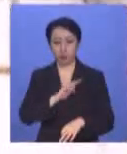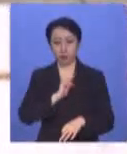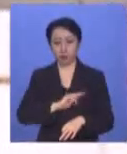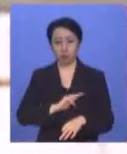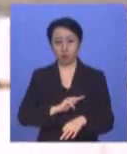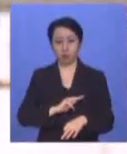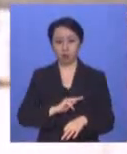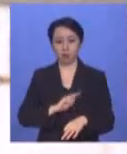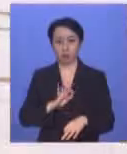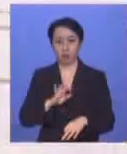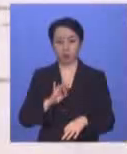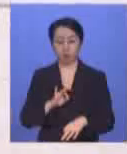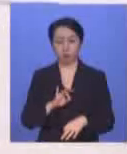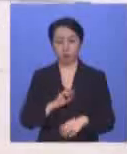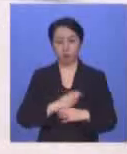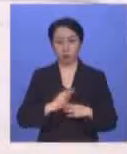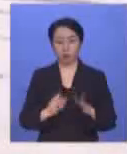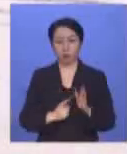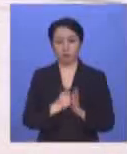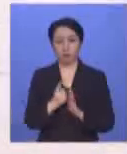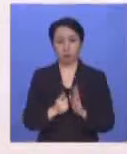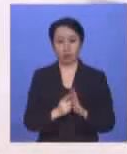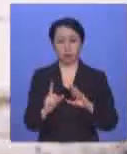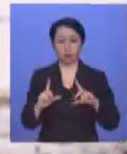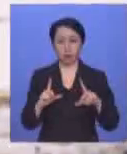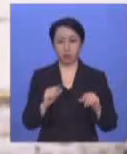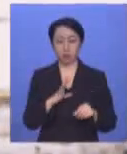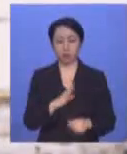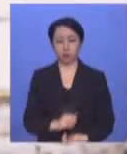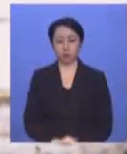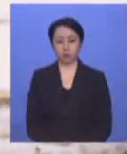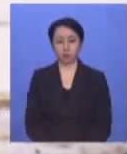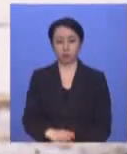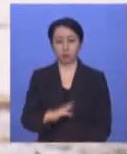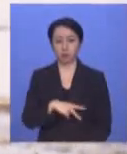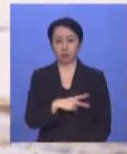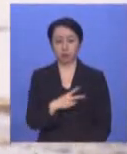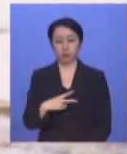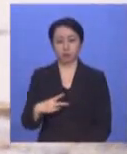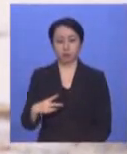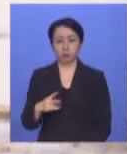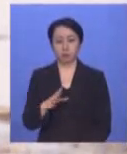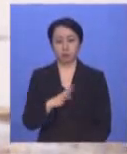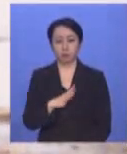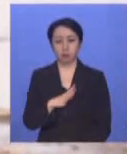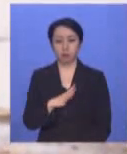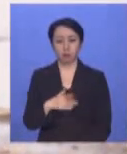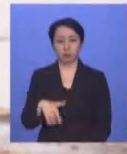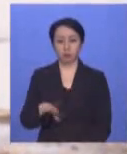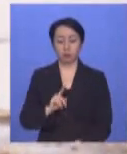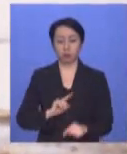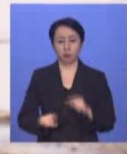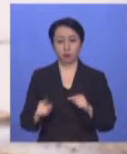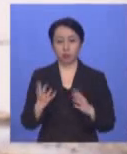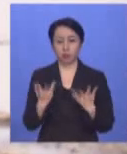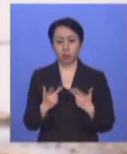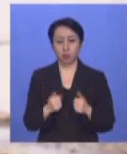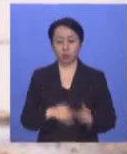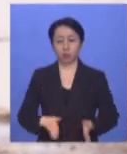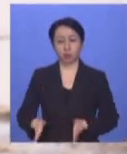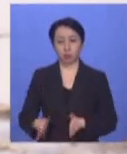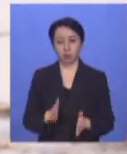подтопленными домовладельцами. Рассматриваются варианты их переселения. Были определенные переливы через дороги, но оперативно все это устранялось. Проезды